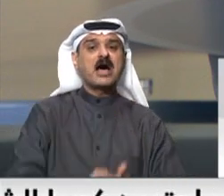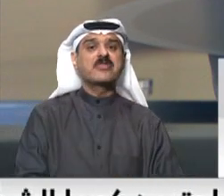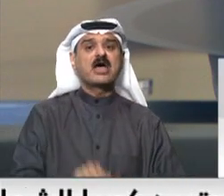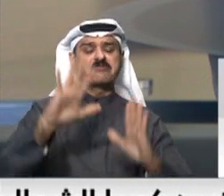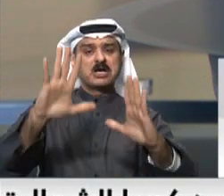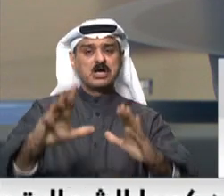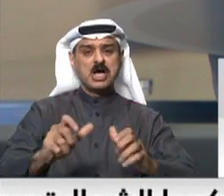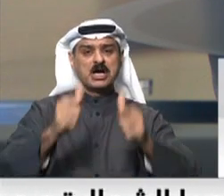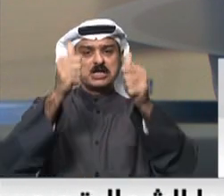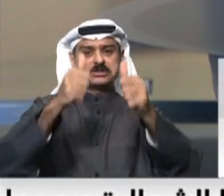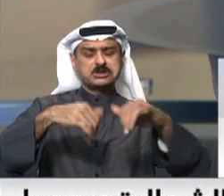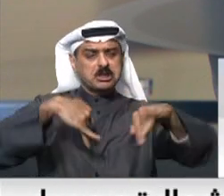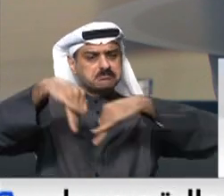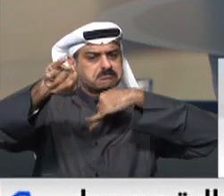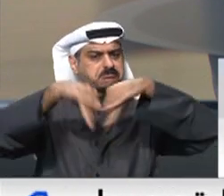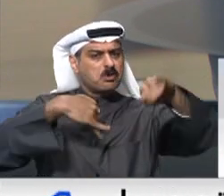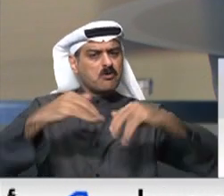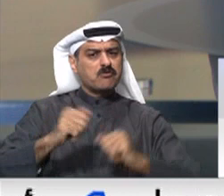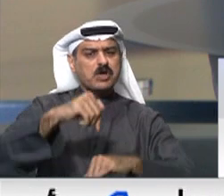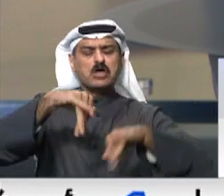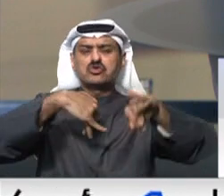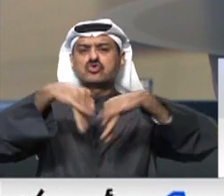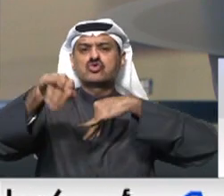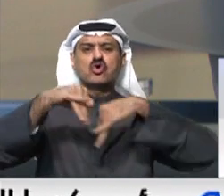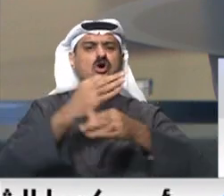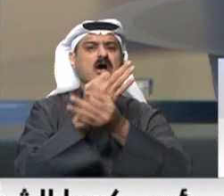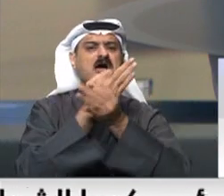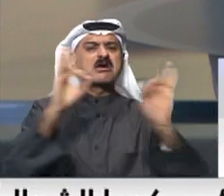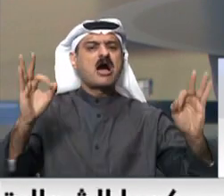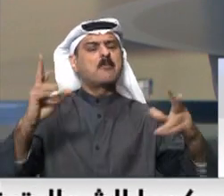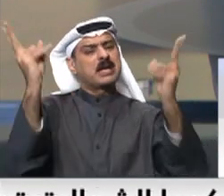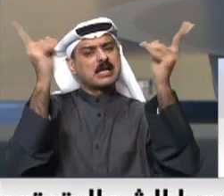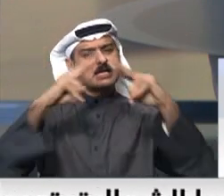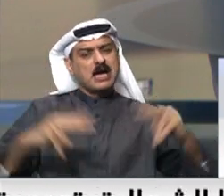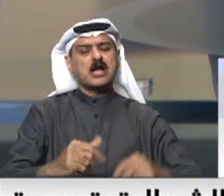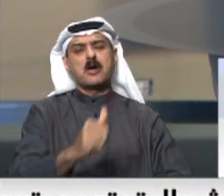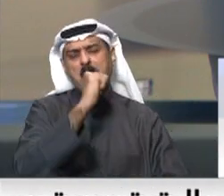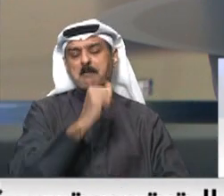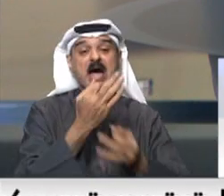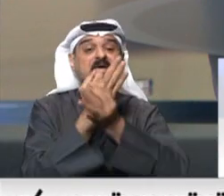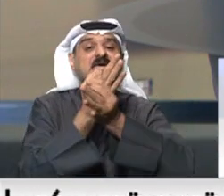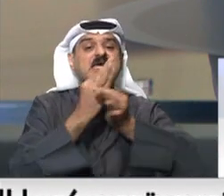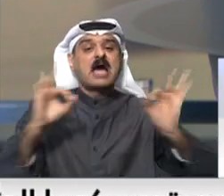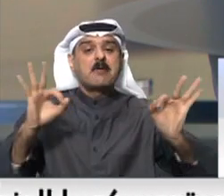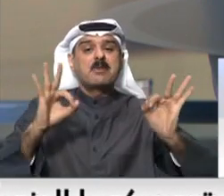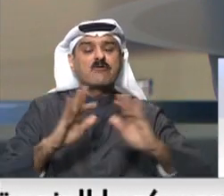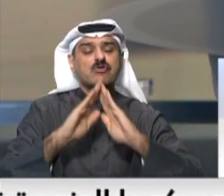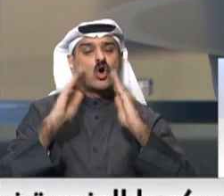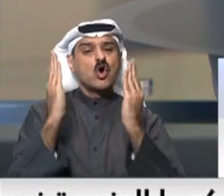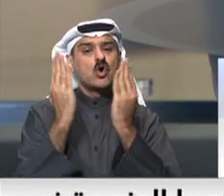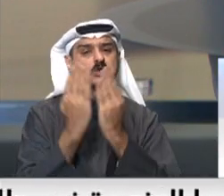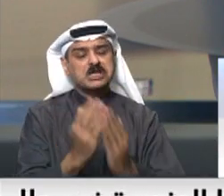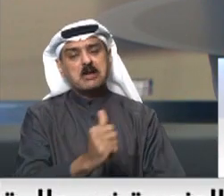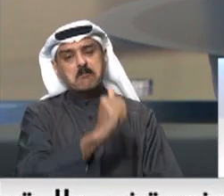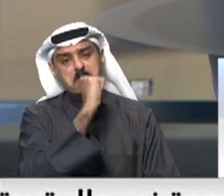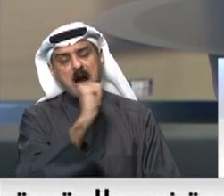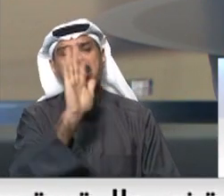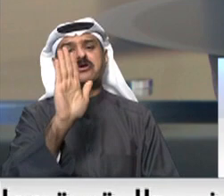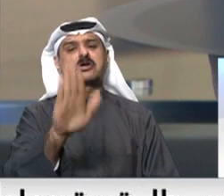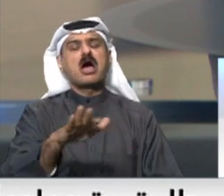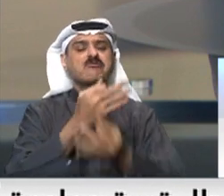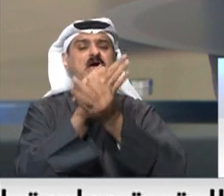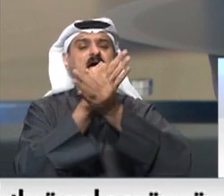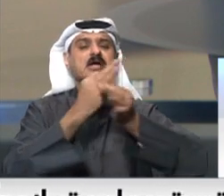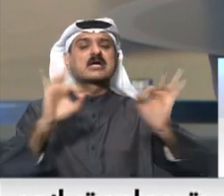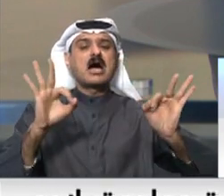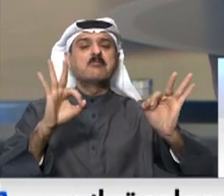إنشاء وإنجاز وصيانة الطرق الرئيسية وشبكات البنية التحتية وخزانات مياه الأمطار والمياه المعالجة